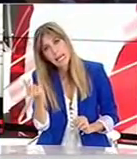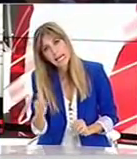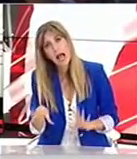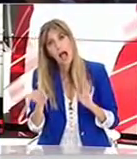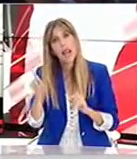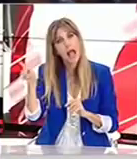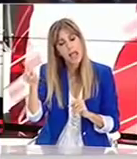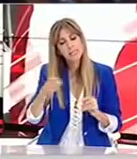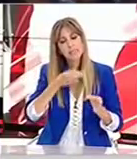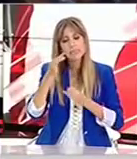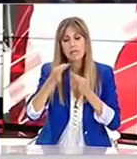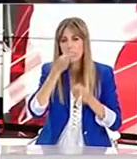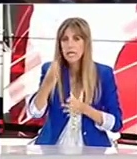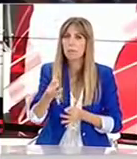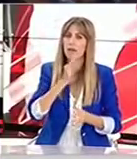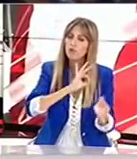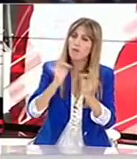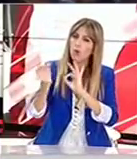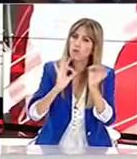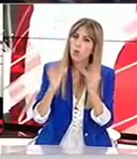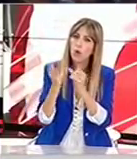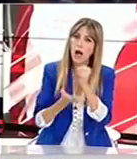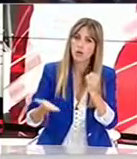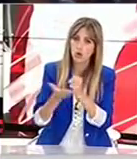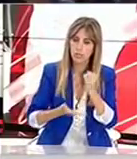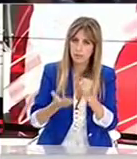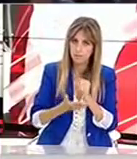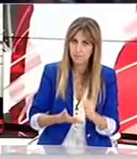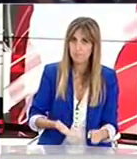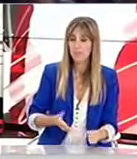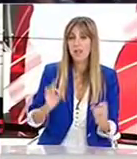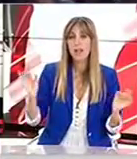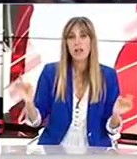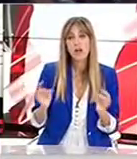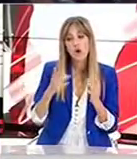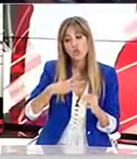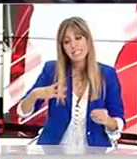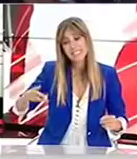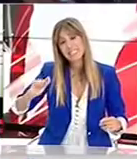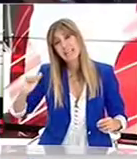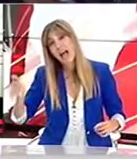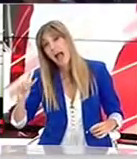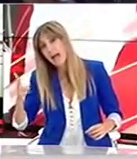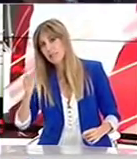αντιπολίτευση, είχατε αναπτύξει μια ιδιαίτερη σχέση με τον αγροτικό κόσμο. Ήταν άλλωστε η